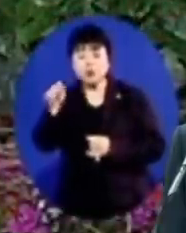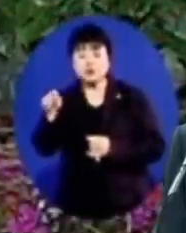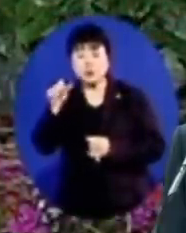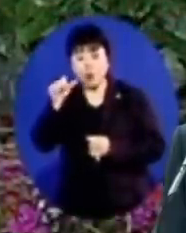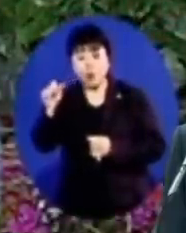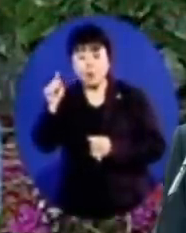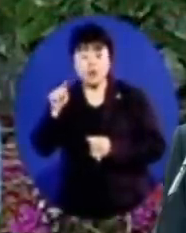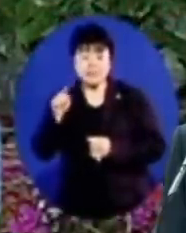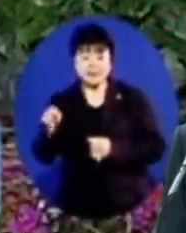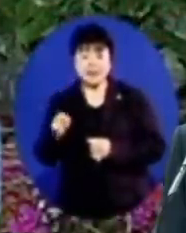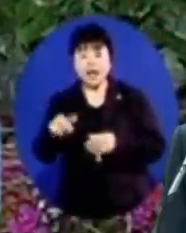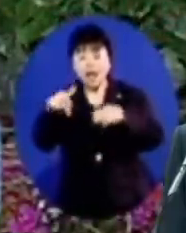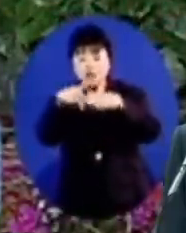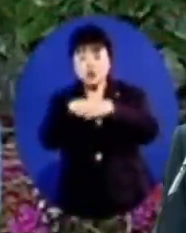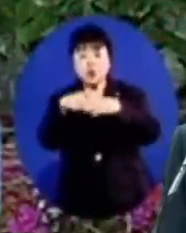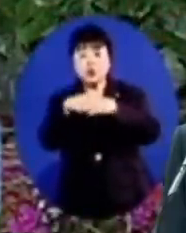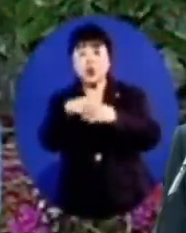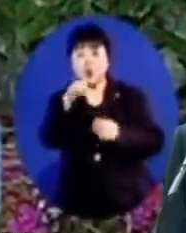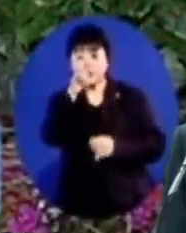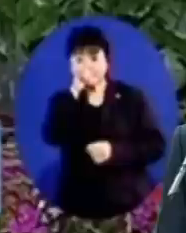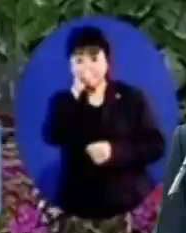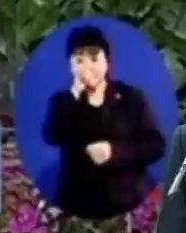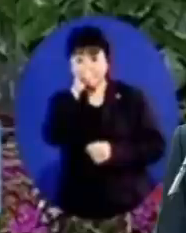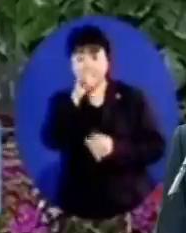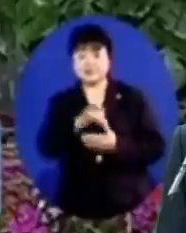95.5%가 종교를 가지고 있다고 합니다.